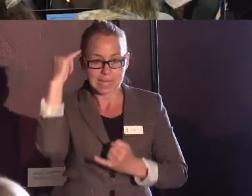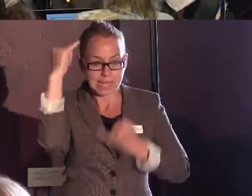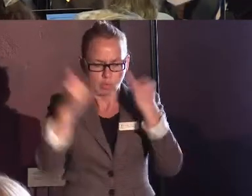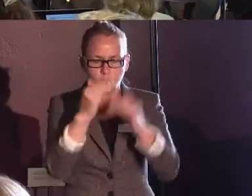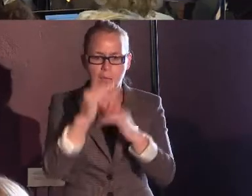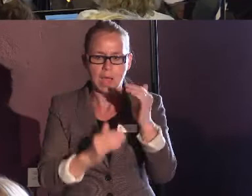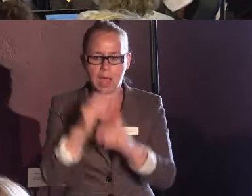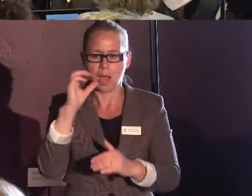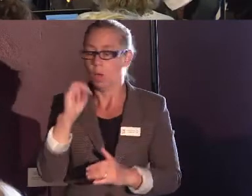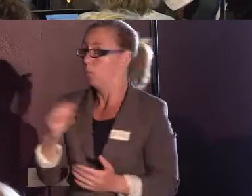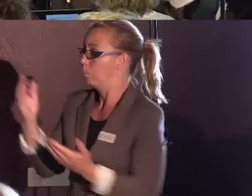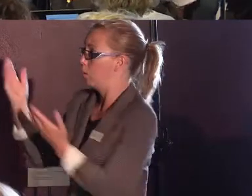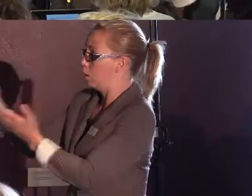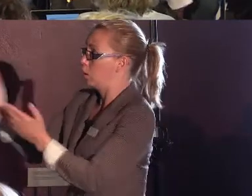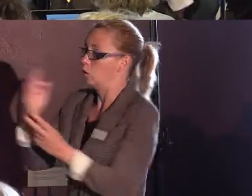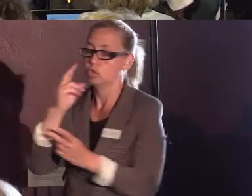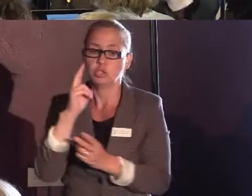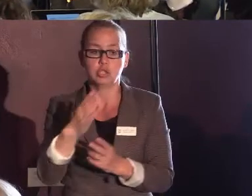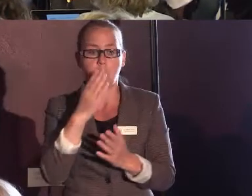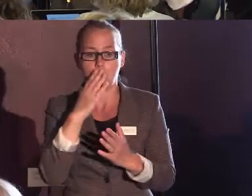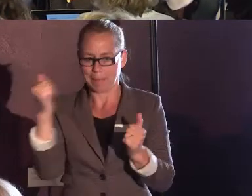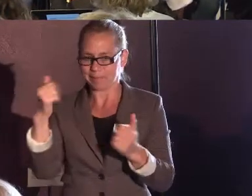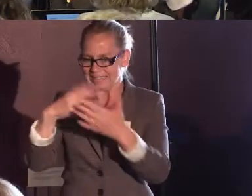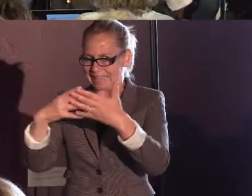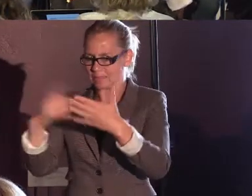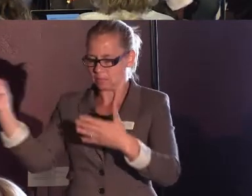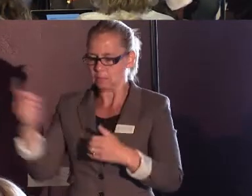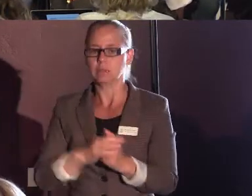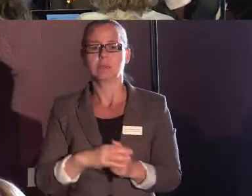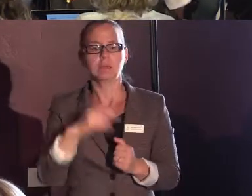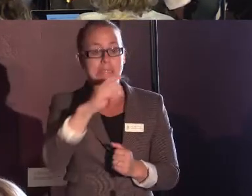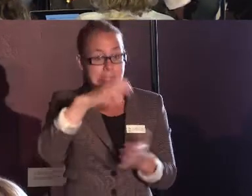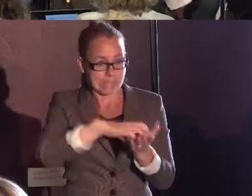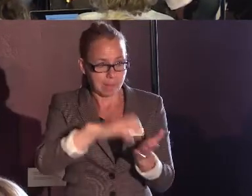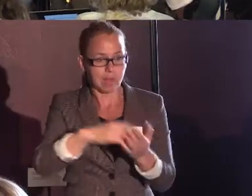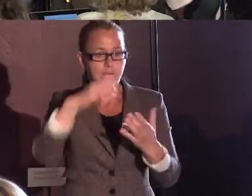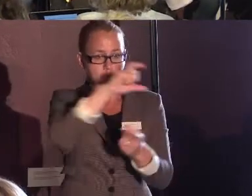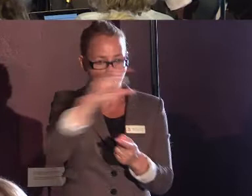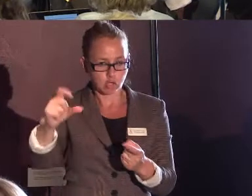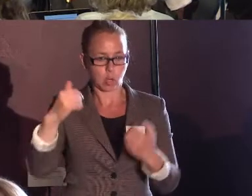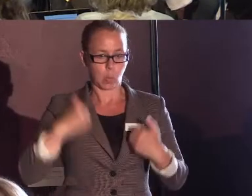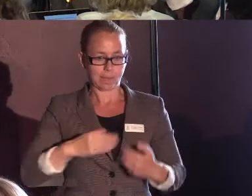Innovation handlar om nya och bättre sätt att skapa värde för samhälle, företag och individer.